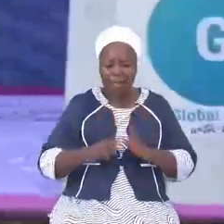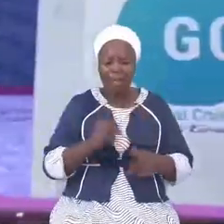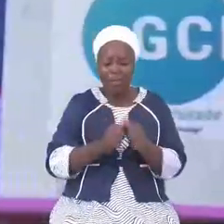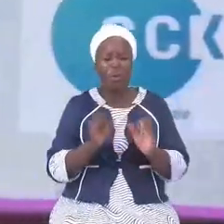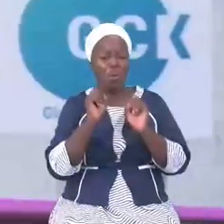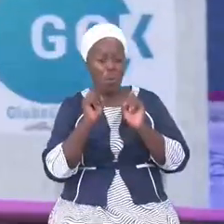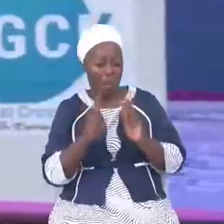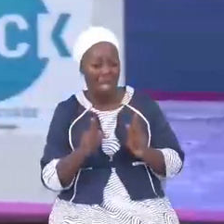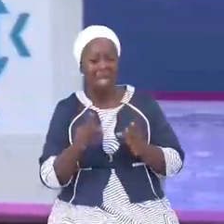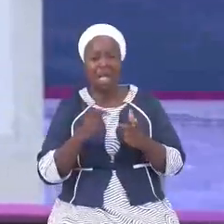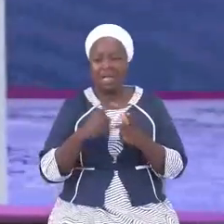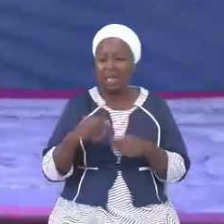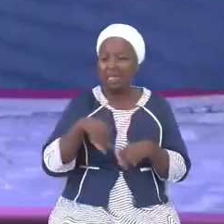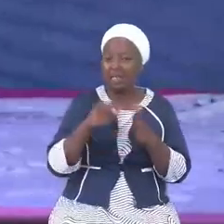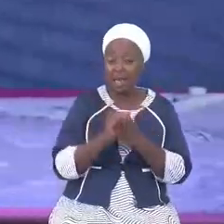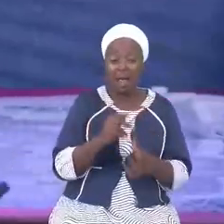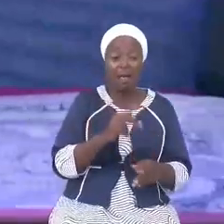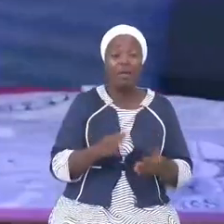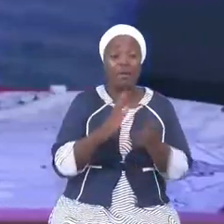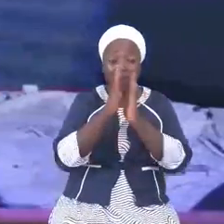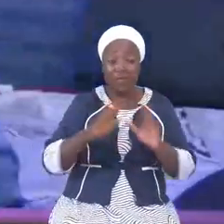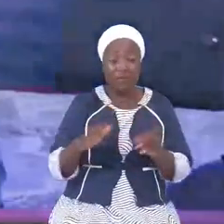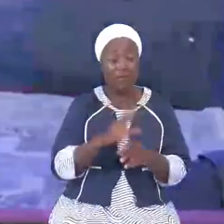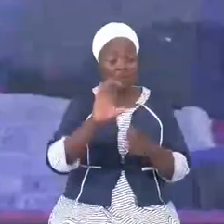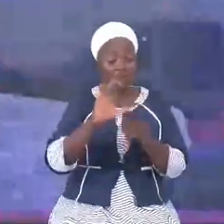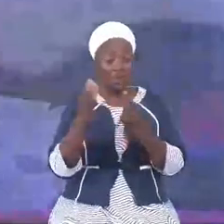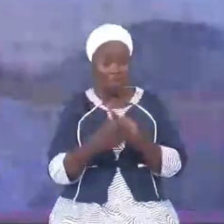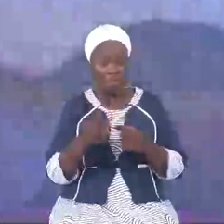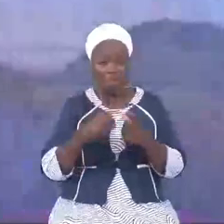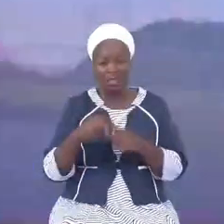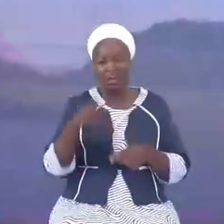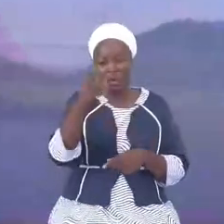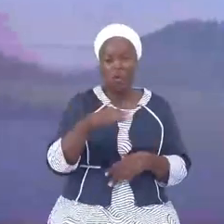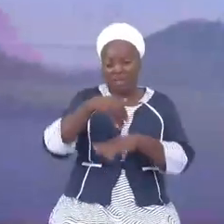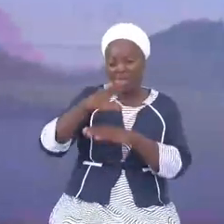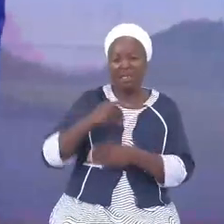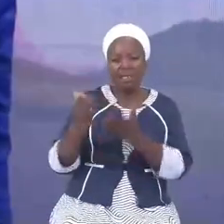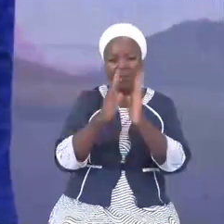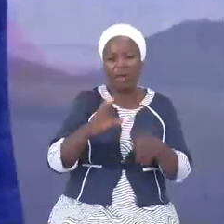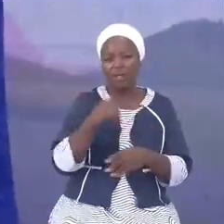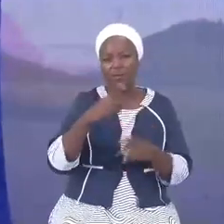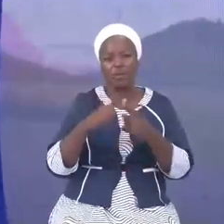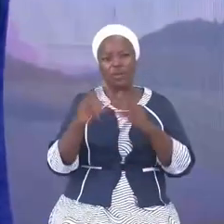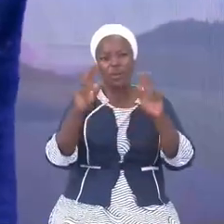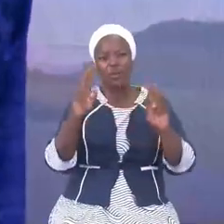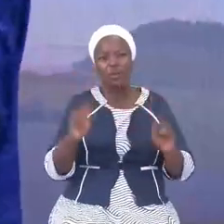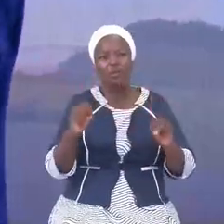Dans cette condition paisible, Dieu envoyait son serviteur et parla à Manassé et au reste du peuple.